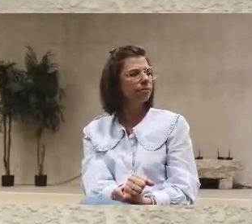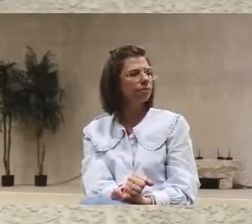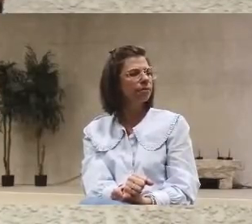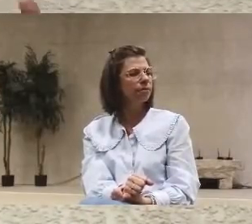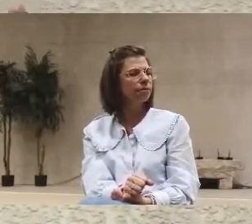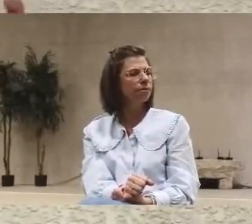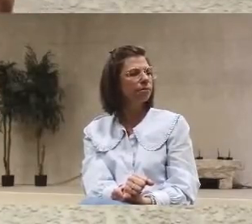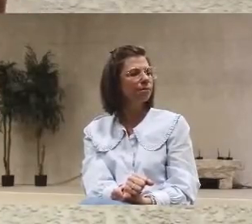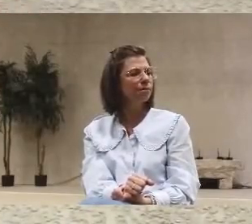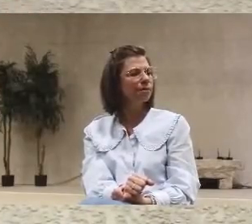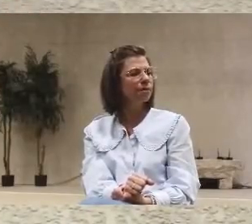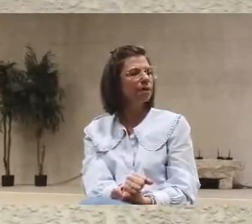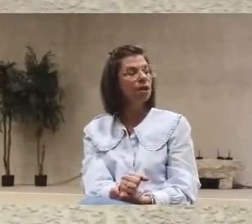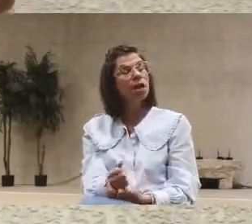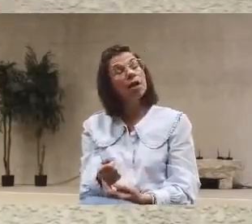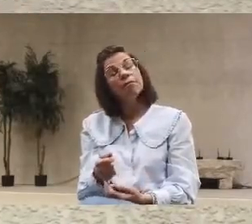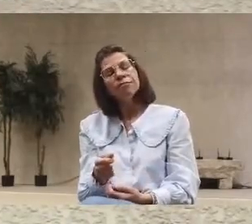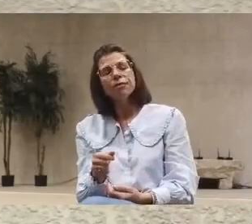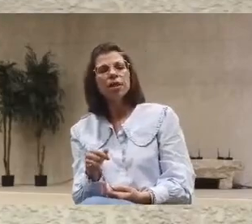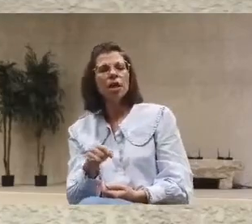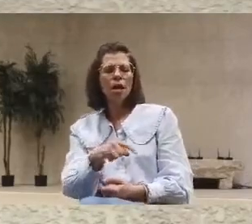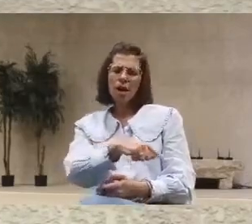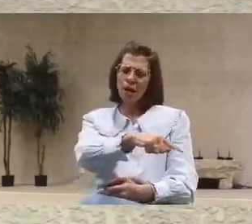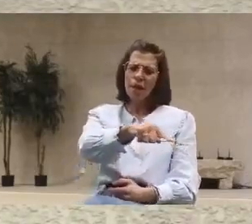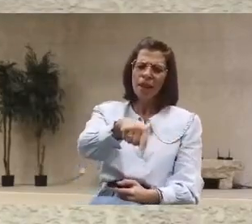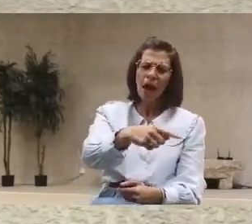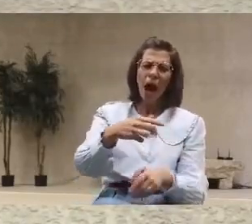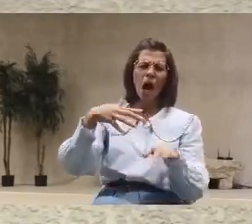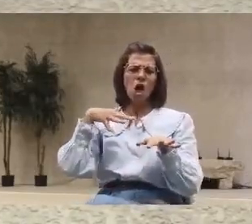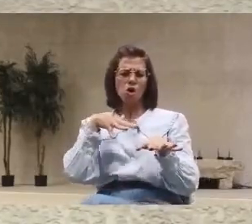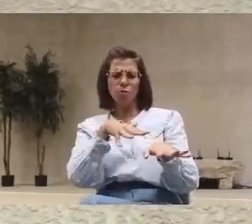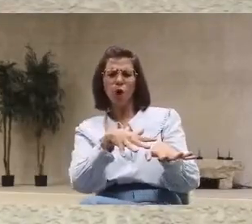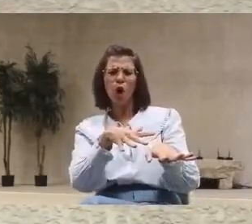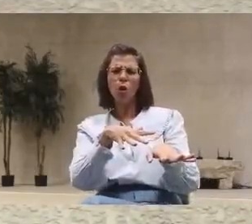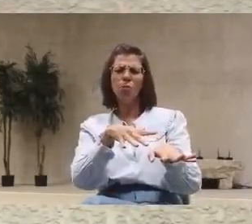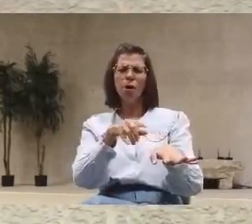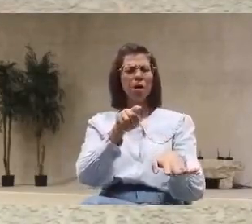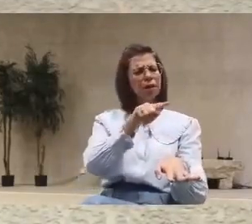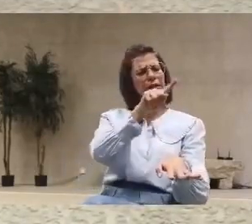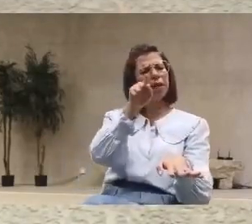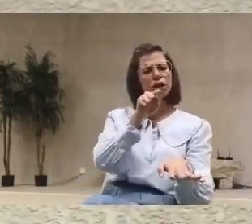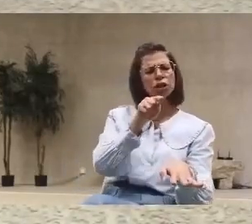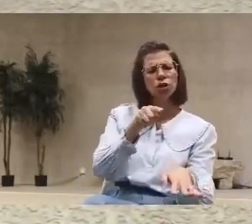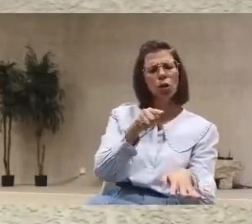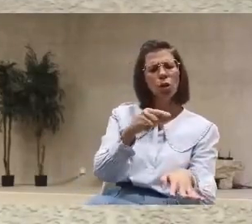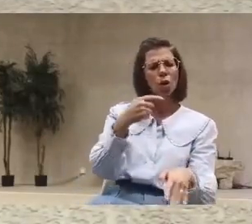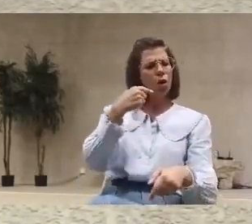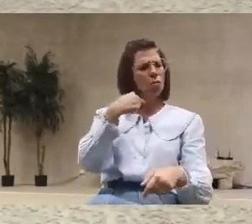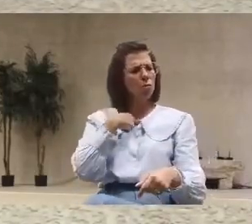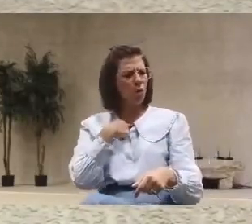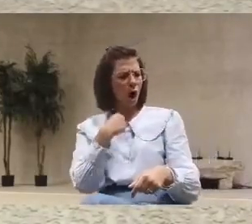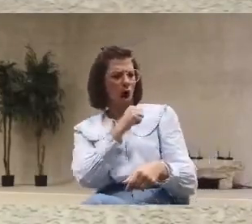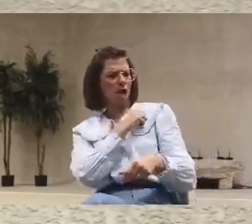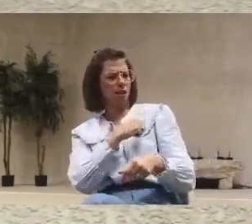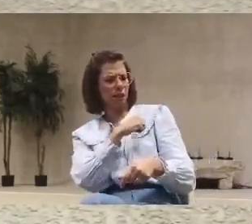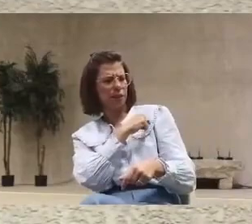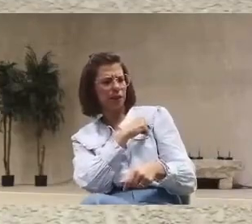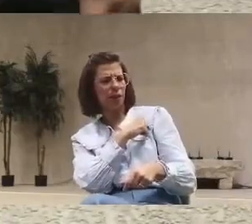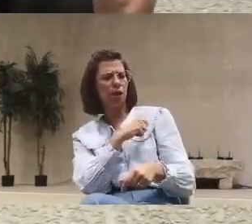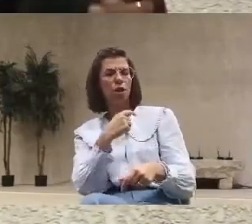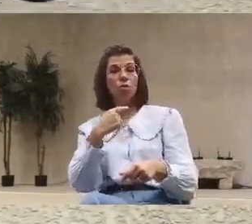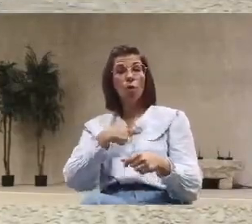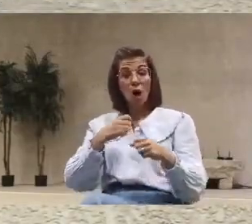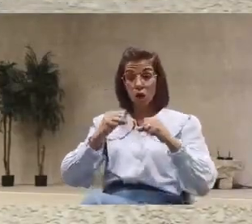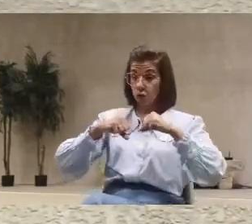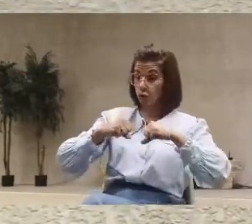Est-ce que ça, en tant que chrétien, on peut manger ou pas manger ? Oui, si je mange, ça blesse l'autre, ça met la